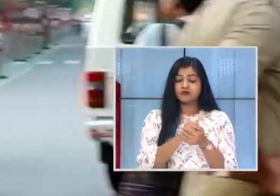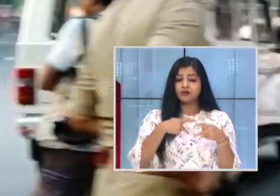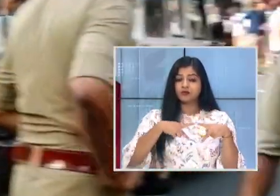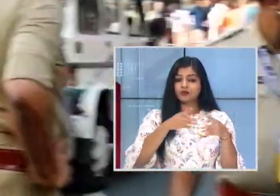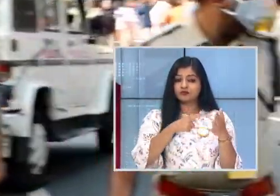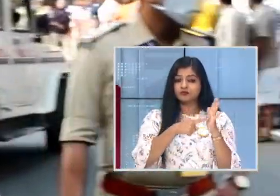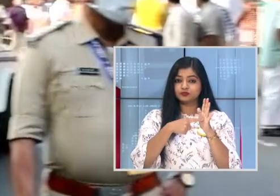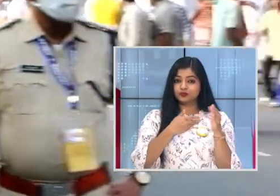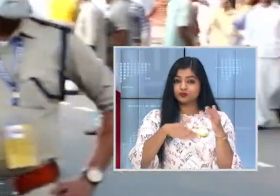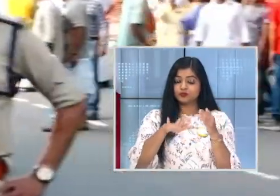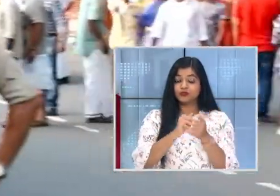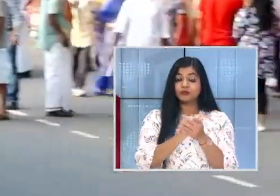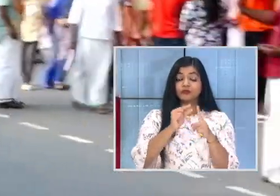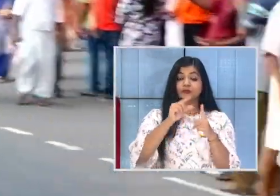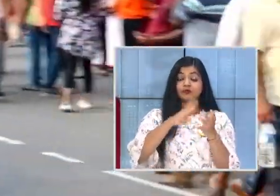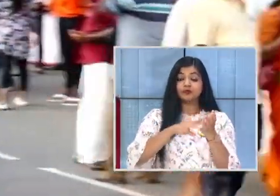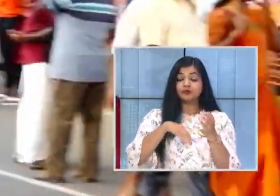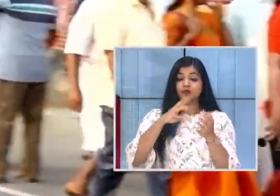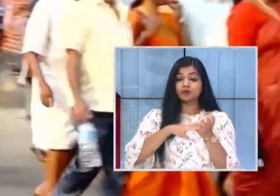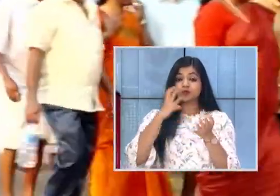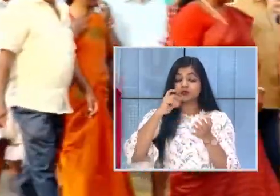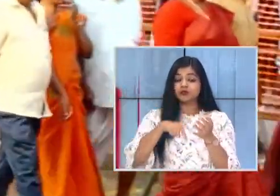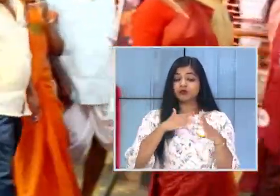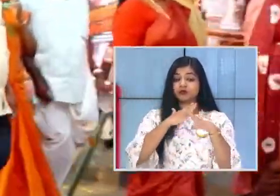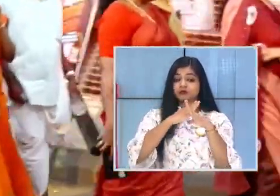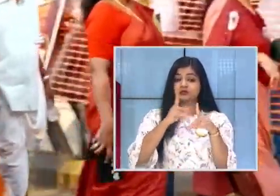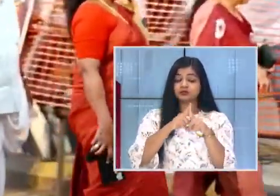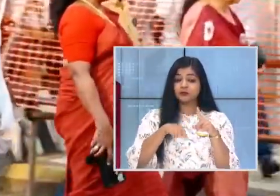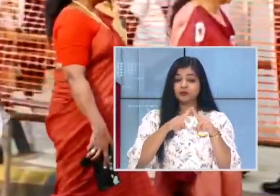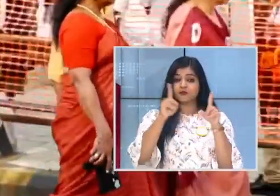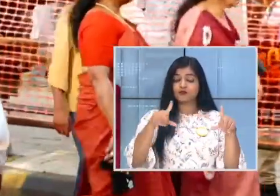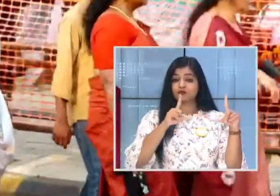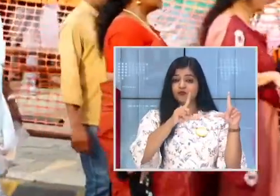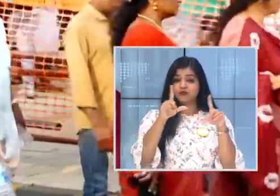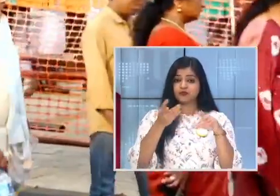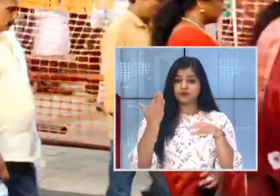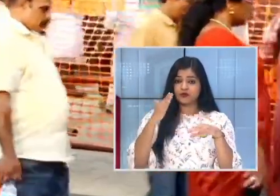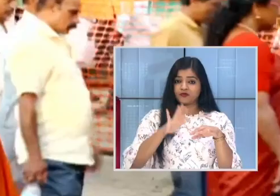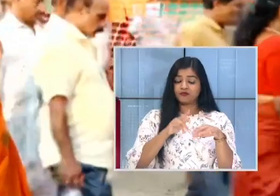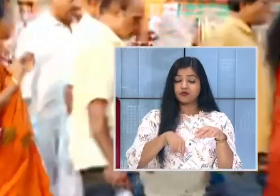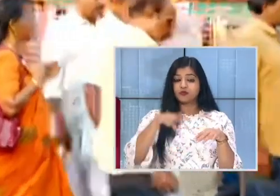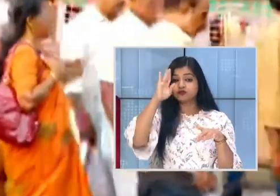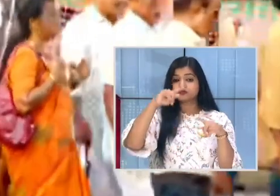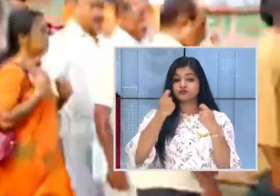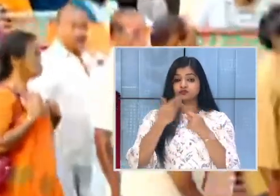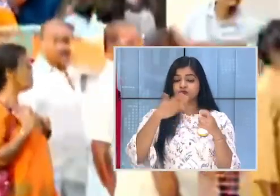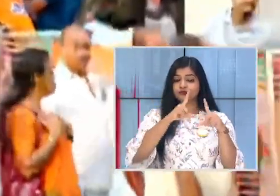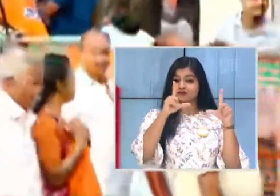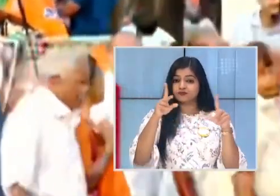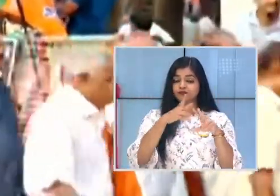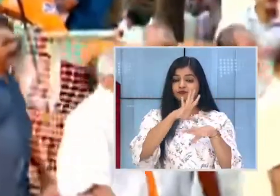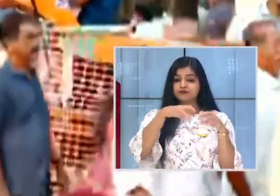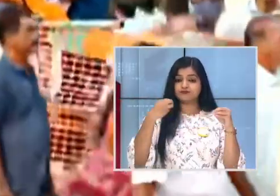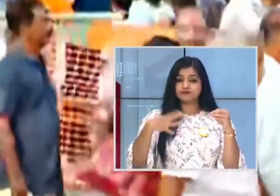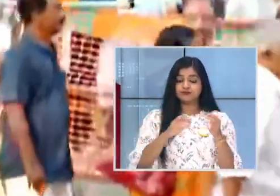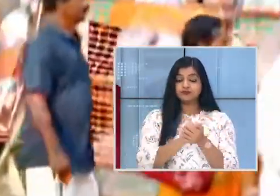കടന്നു പോകുന്നത്. ഇവിടെ പ്രധാനമന്ത്രി നരേന്ദ്രമോദിക്കെതിരെ നേരത്തെ ചില മുദ്രാവാക്യങ്ങളൊക്കെ എഴുതിയ ഫ്ലക്സുകളൊക്കെ ഉണ്ടായിരുന്ന പോലീസ് അഴിപ്പിച്ചിരുന്നു. അങ്ങനെ ആ നിലയിൽ